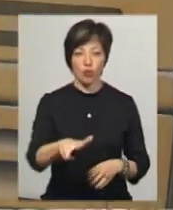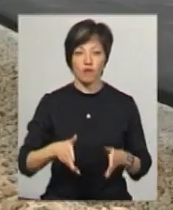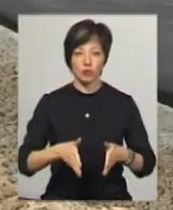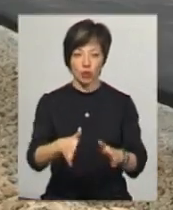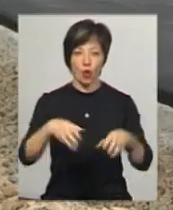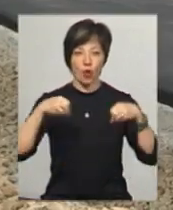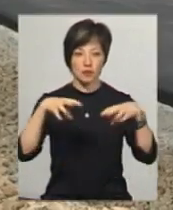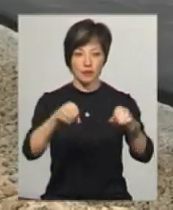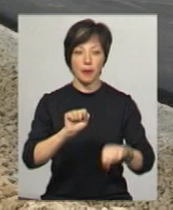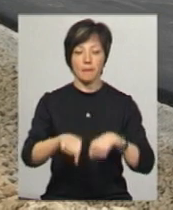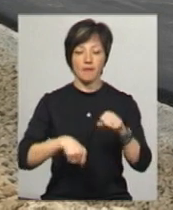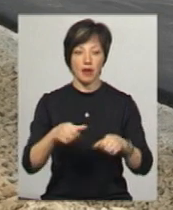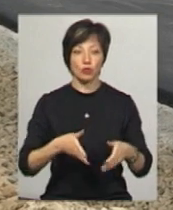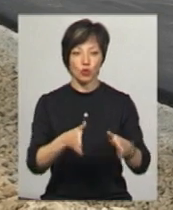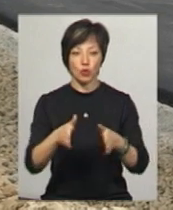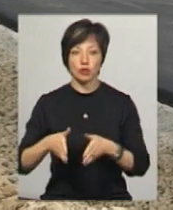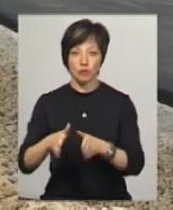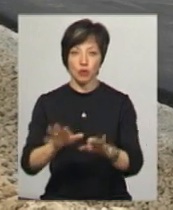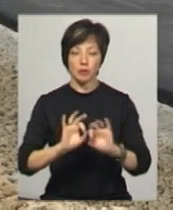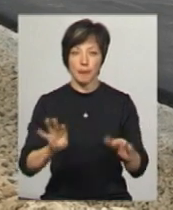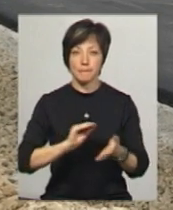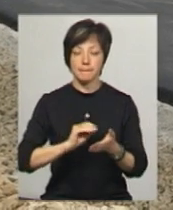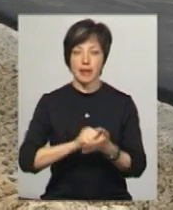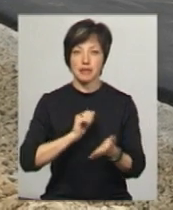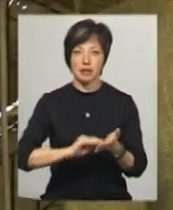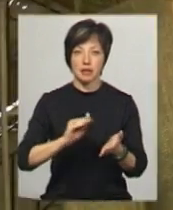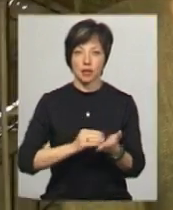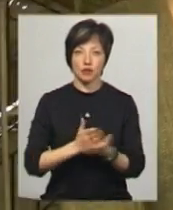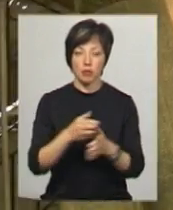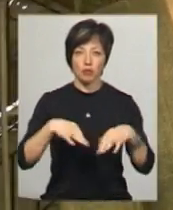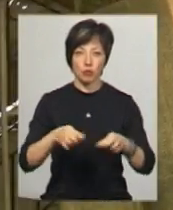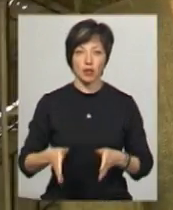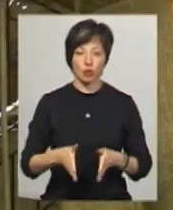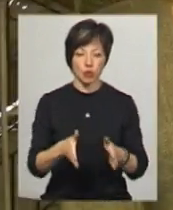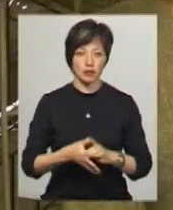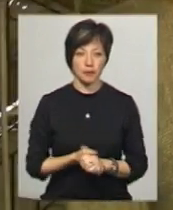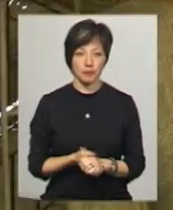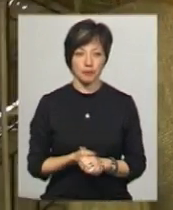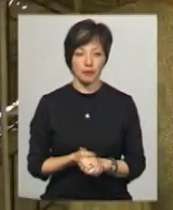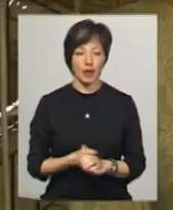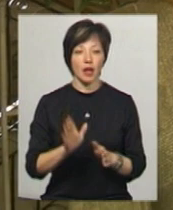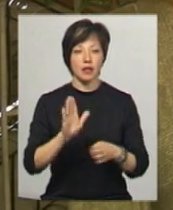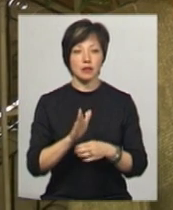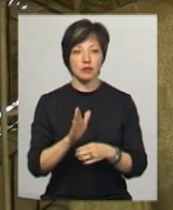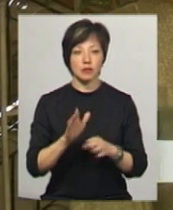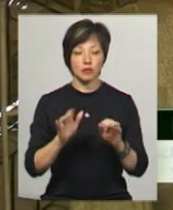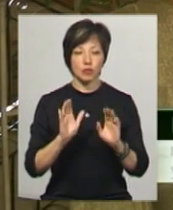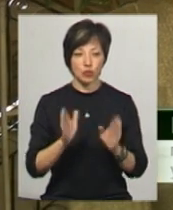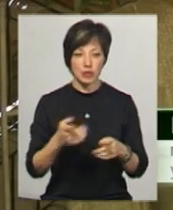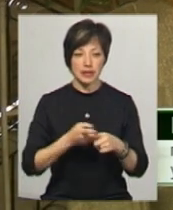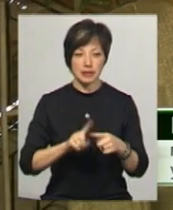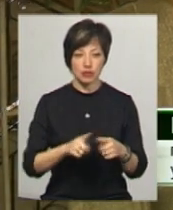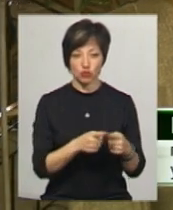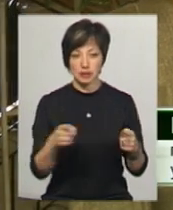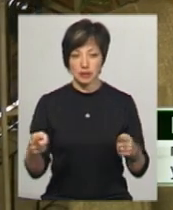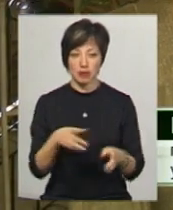та велодоріжками, розповідає прес-секретар служби автомобільних доріг у Хмельницькій області Наталя Колодій. На частині буде проведено капітальний ремонт.